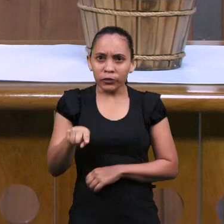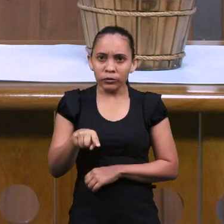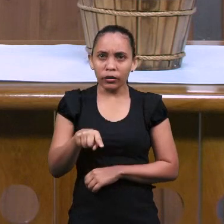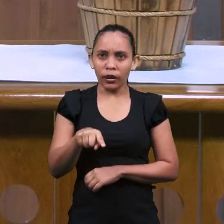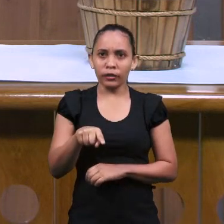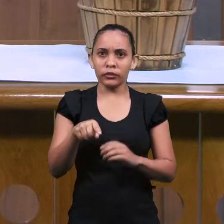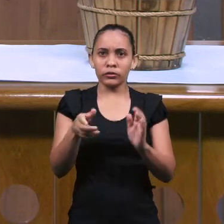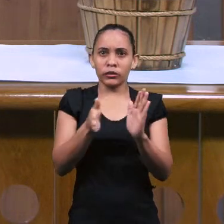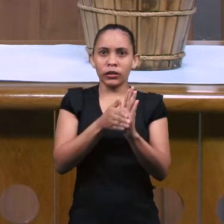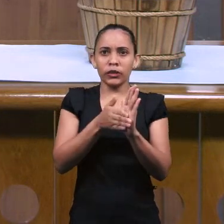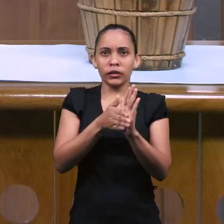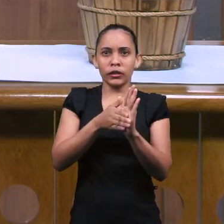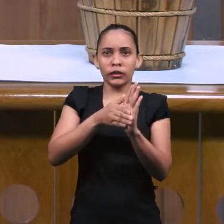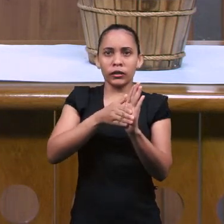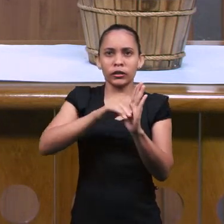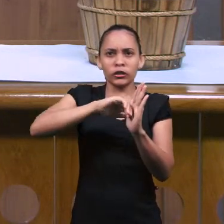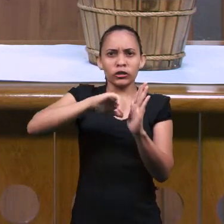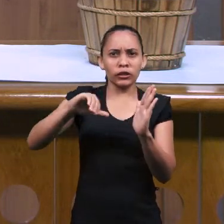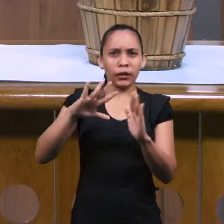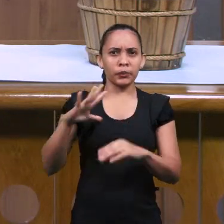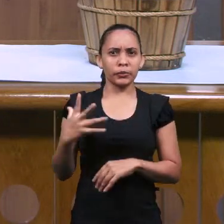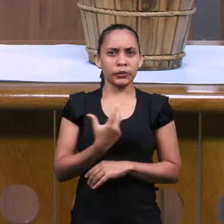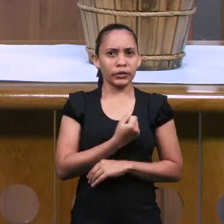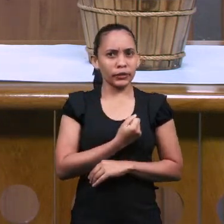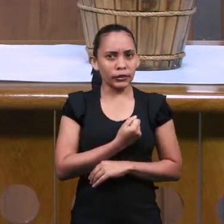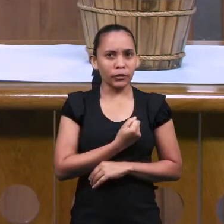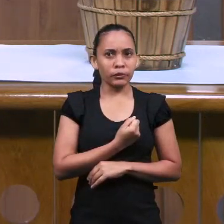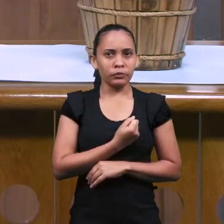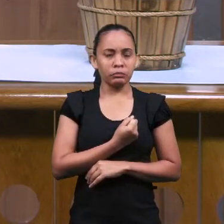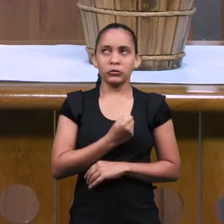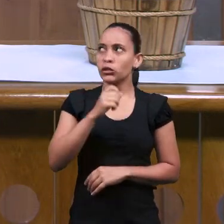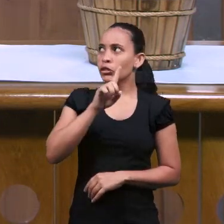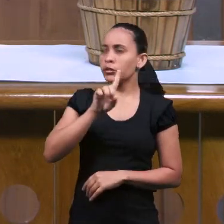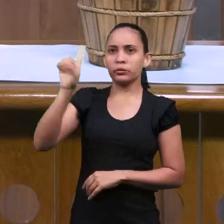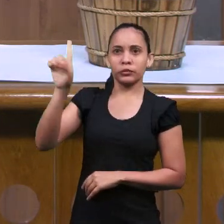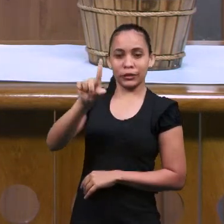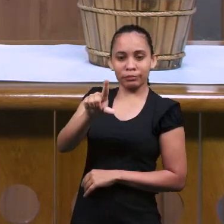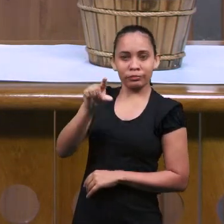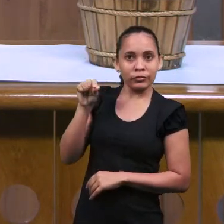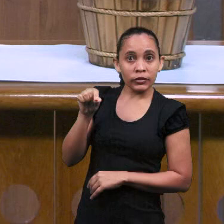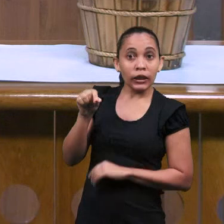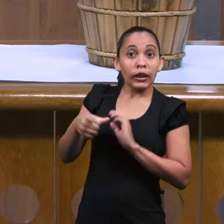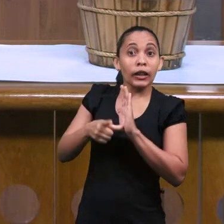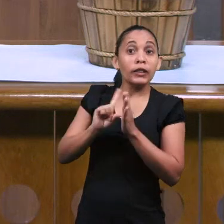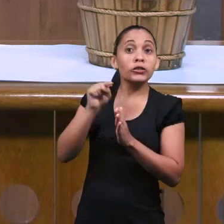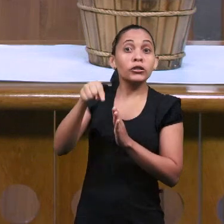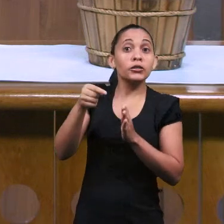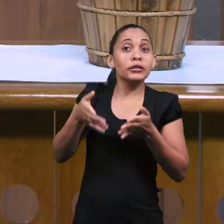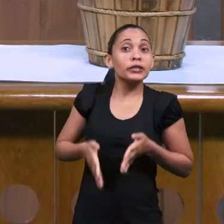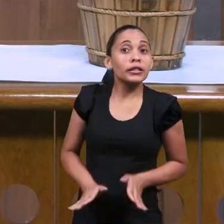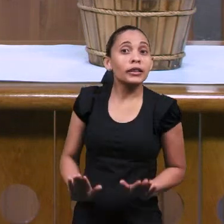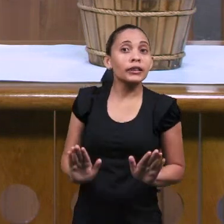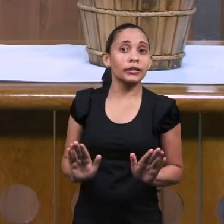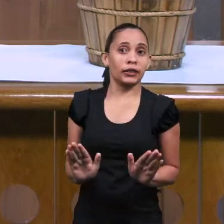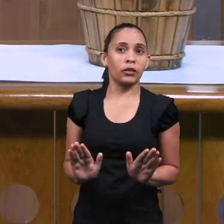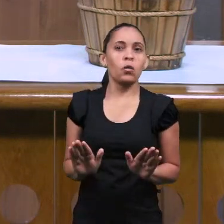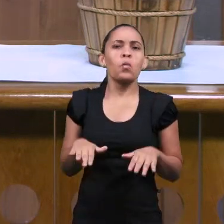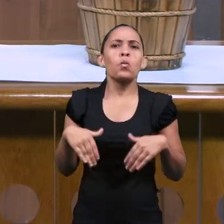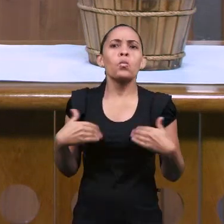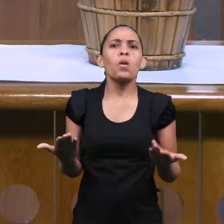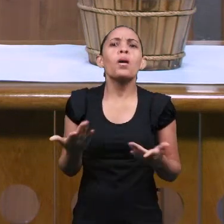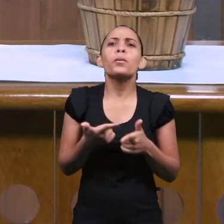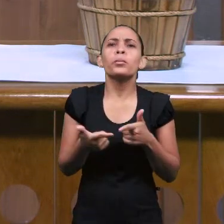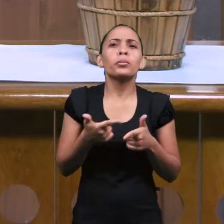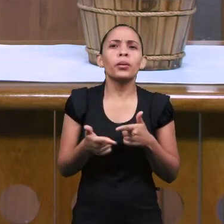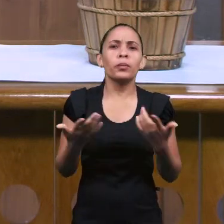Dieu, c'est Dieu qui vous a élu. Donc, élu selon la prescience de Dieu le Père, c'est Dieu qui vous a élu. Donc, je pose la question, quel